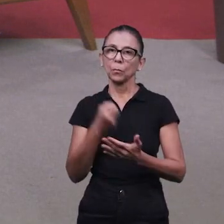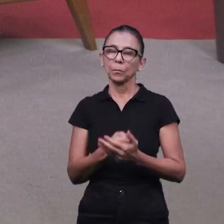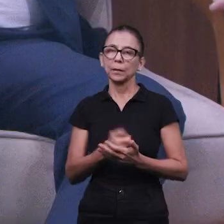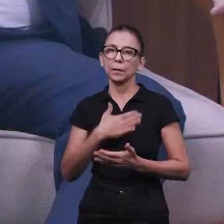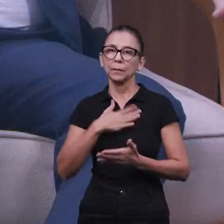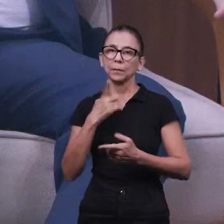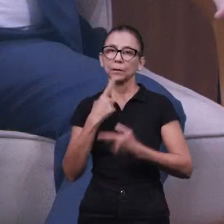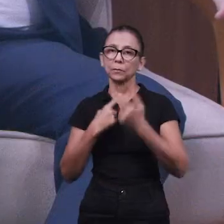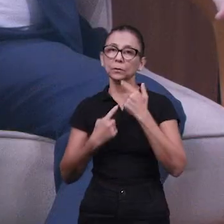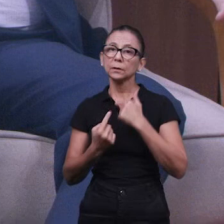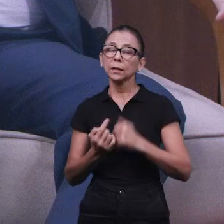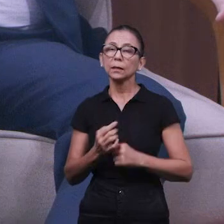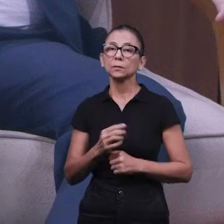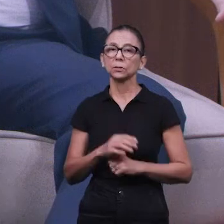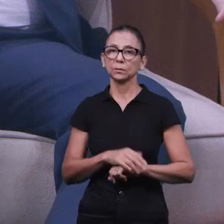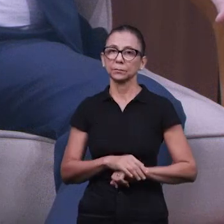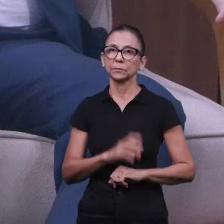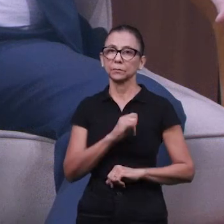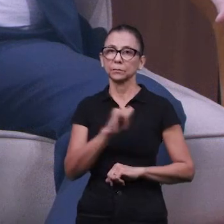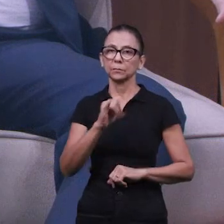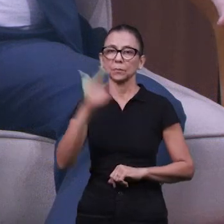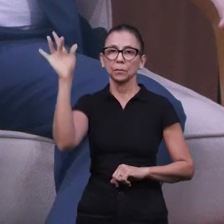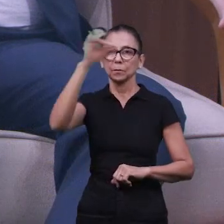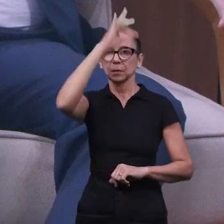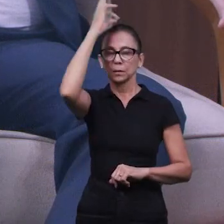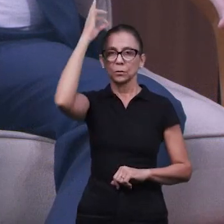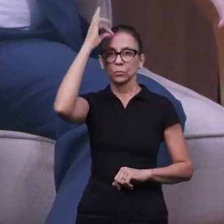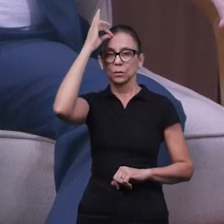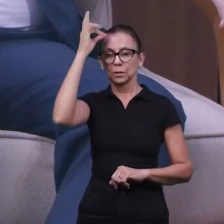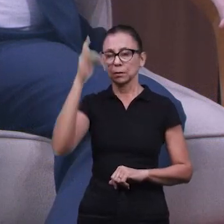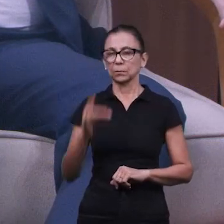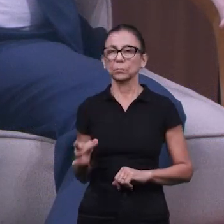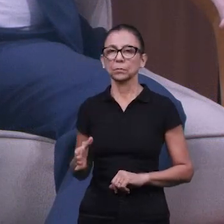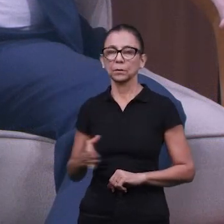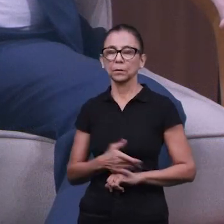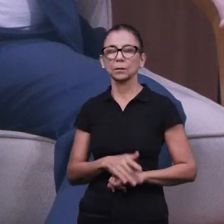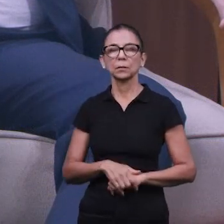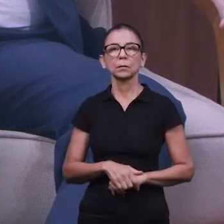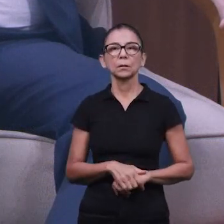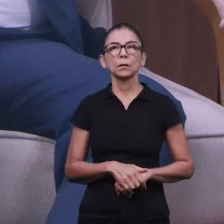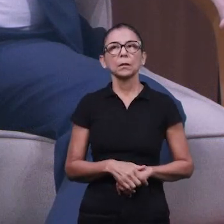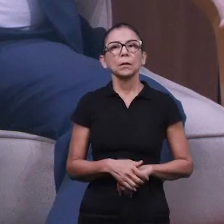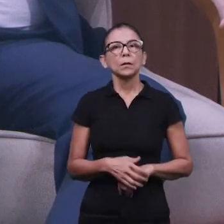Dieu nous donne. Exactement, parce que de quoi sert